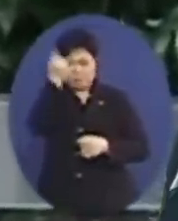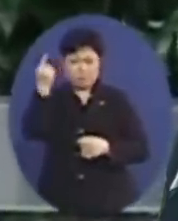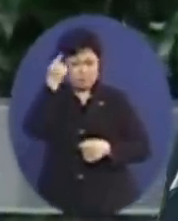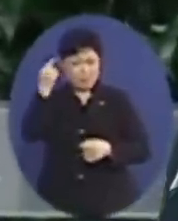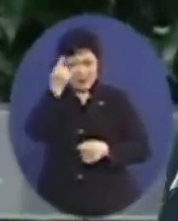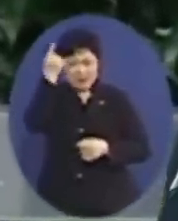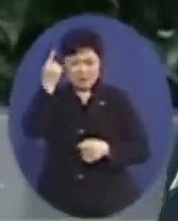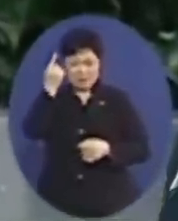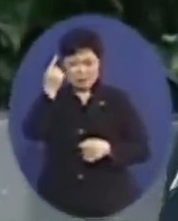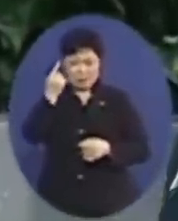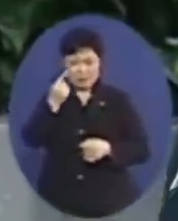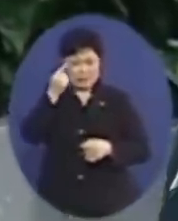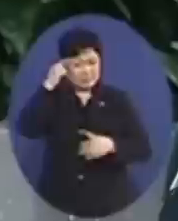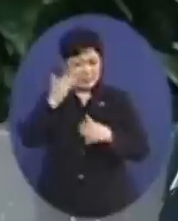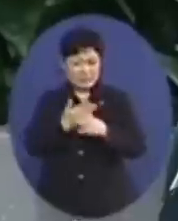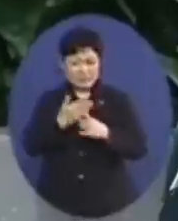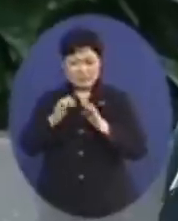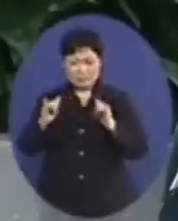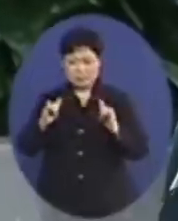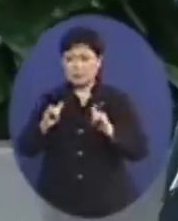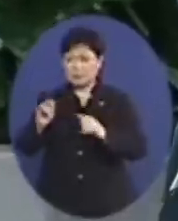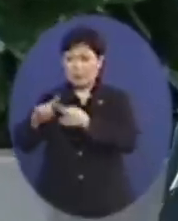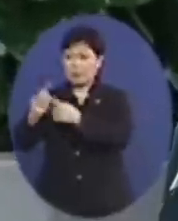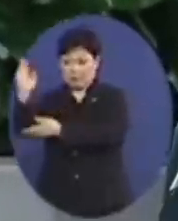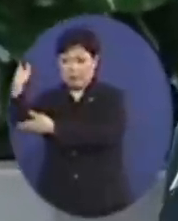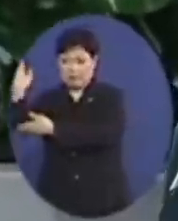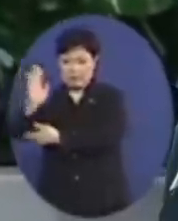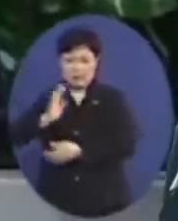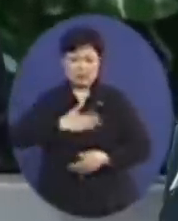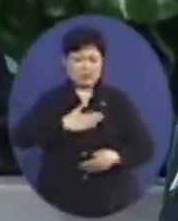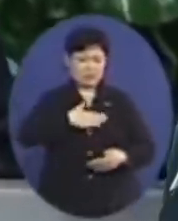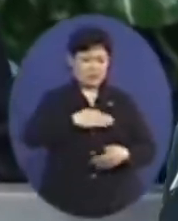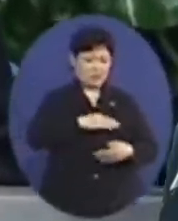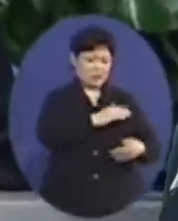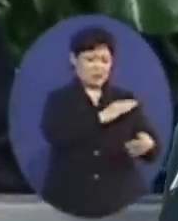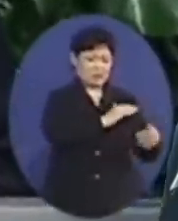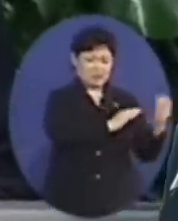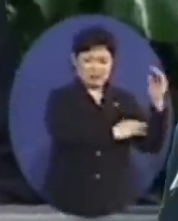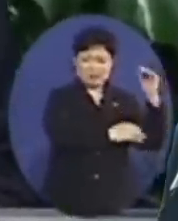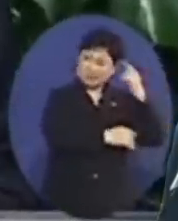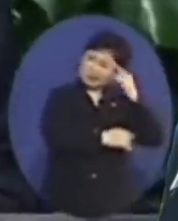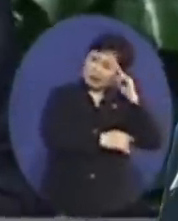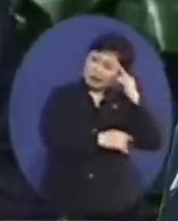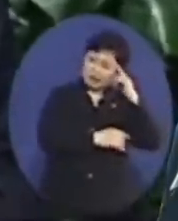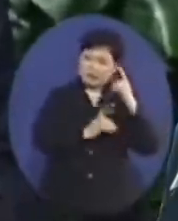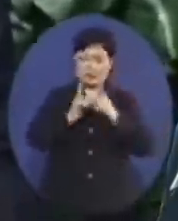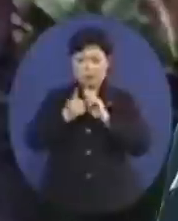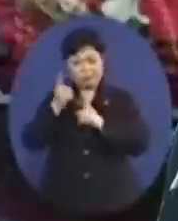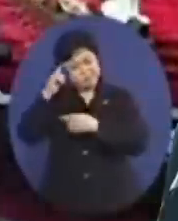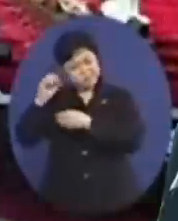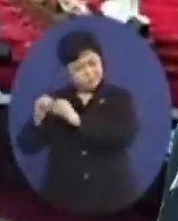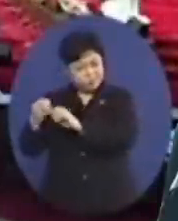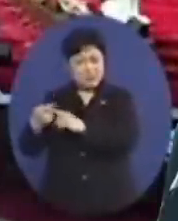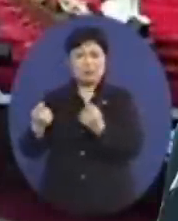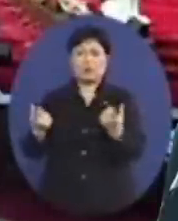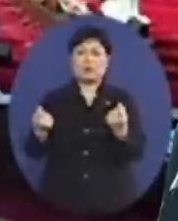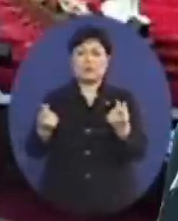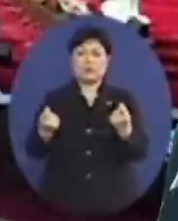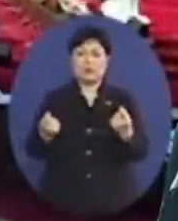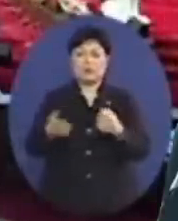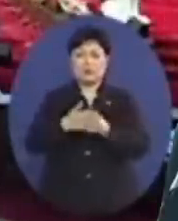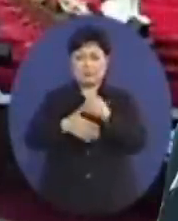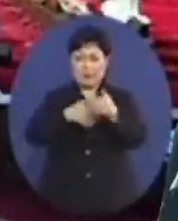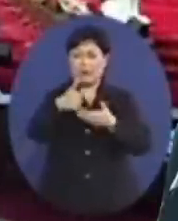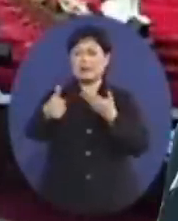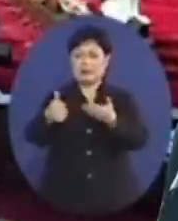우리대로 잡생각만 하지 못 알아듣습니다. 그런데 하물며 여러분,